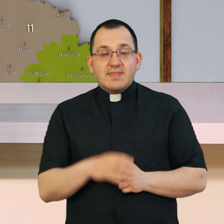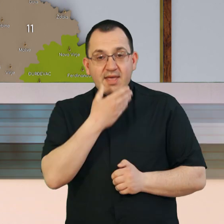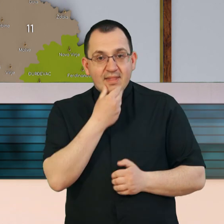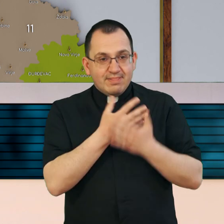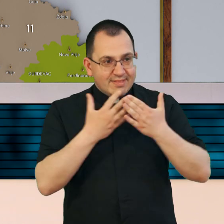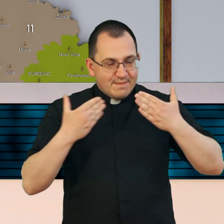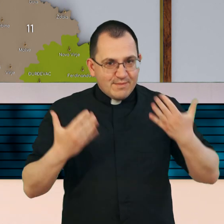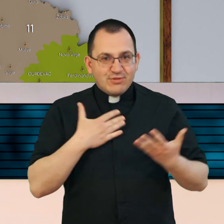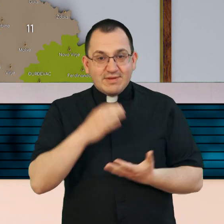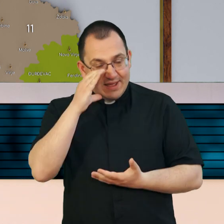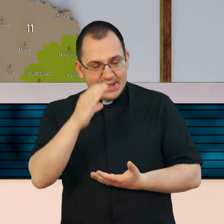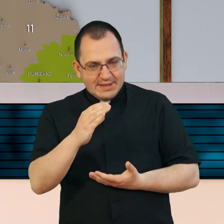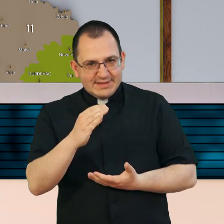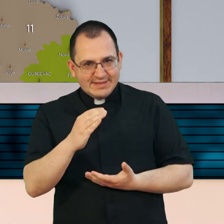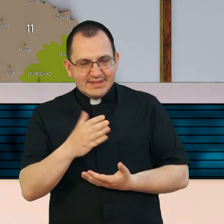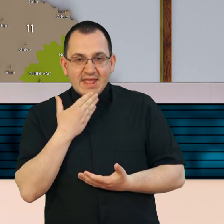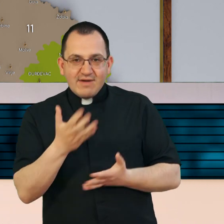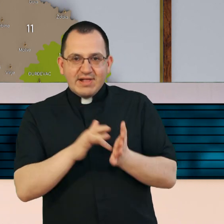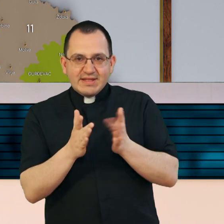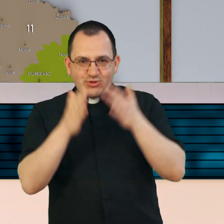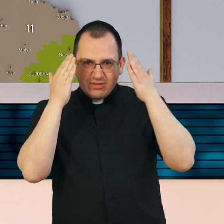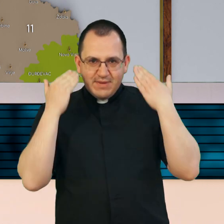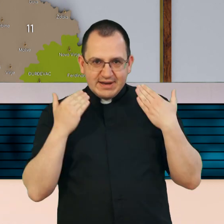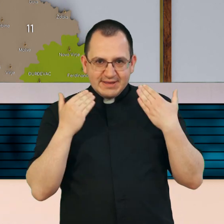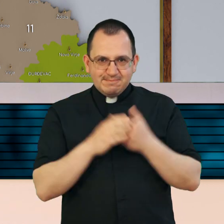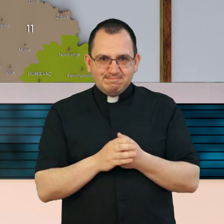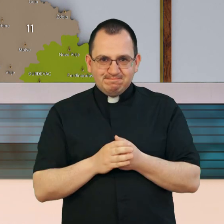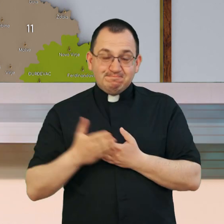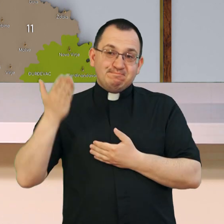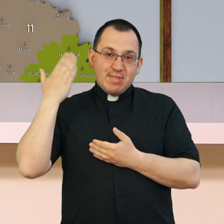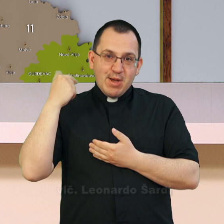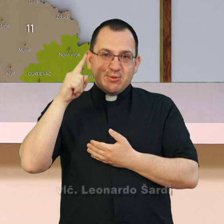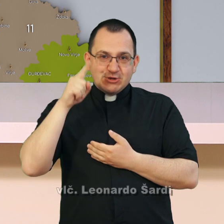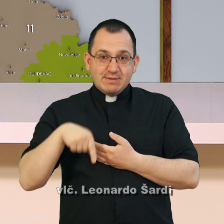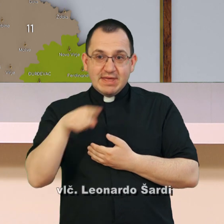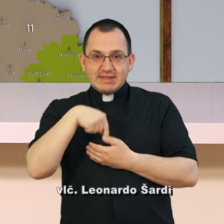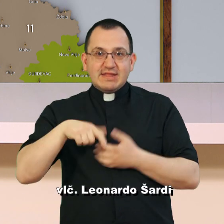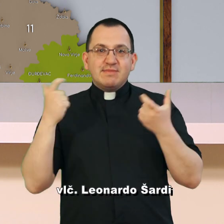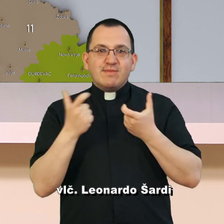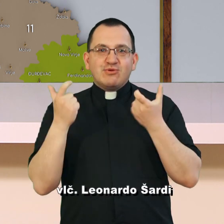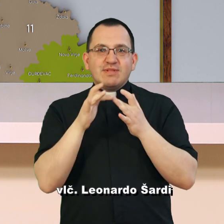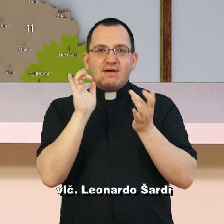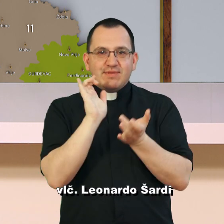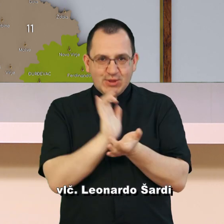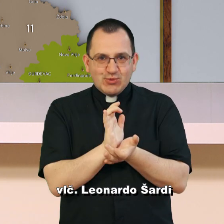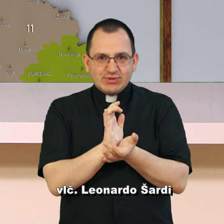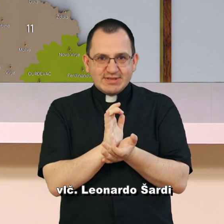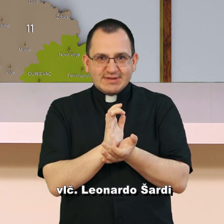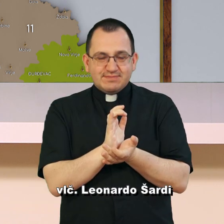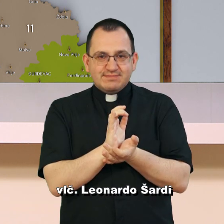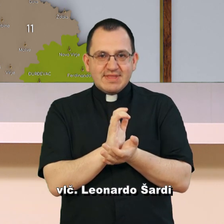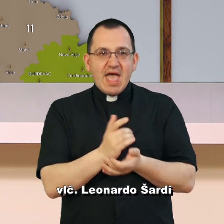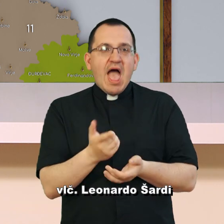Lijepi pozdrav, poštovani gledatelji, hvaljen Isus i Marija. Proteklog smo mjeseca proslavili svetkovinu Uskrsa, a